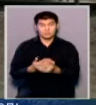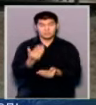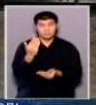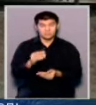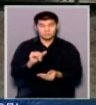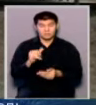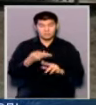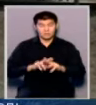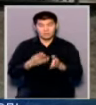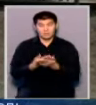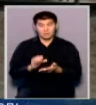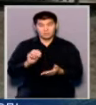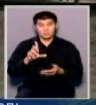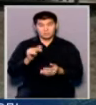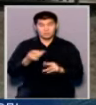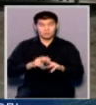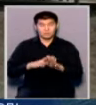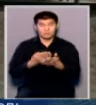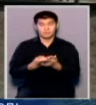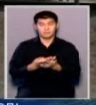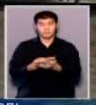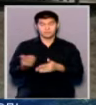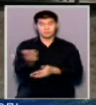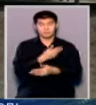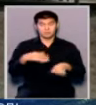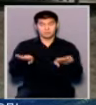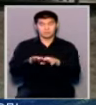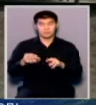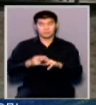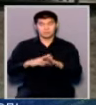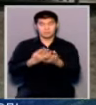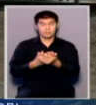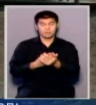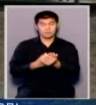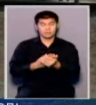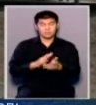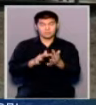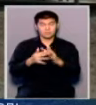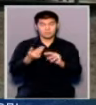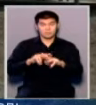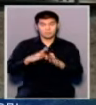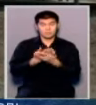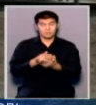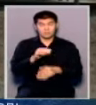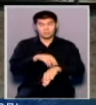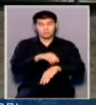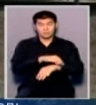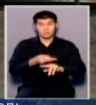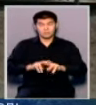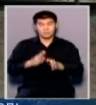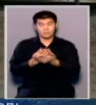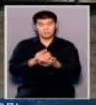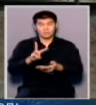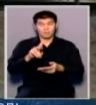Семон, Есболат Құбашев, барлығымыз біріккен түрде мынау ауданымыздың әкімі Марат